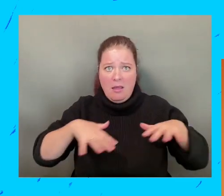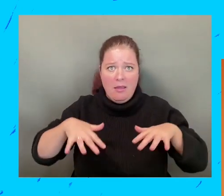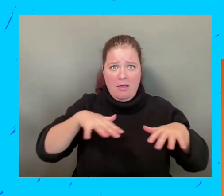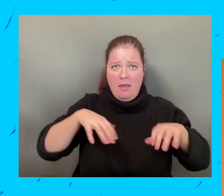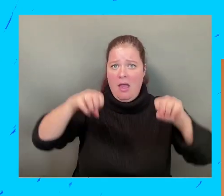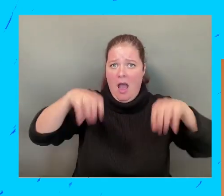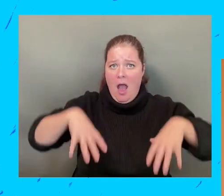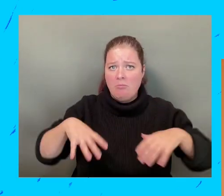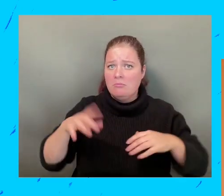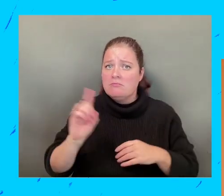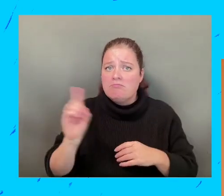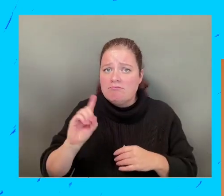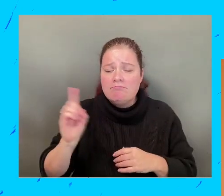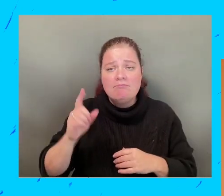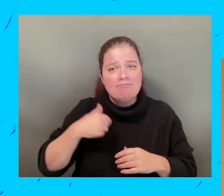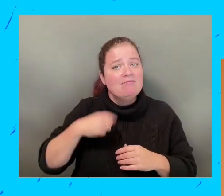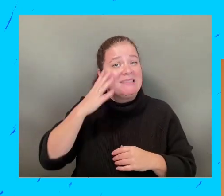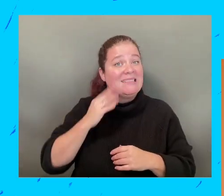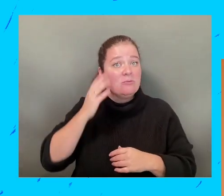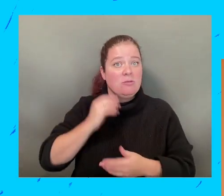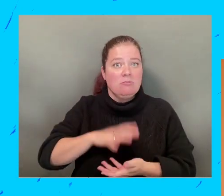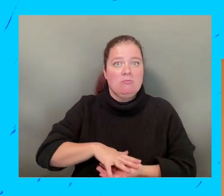Les personnes ont